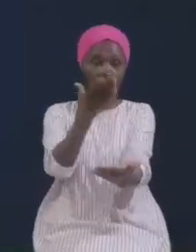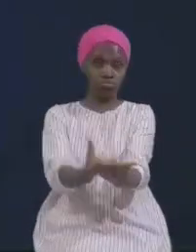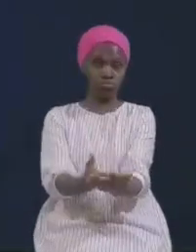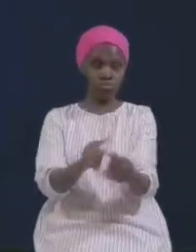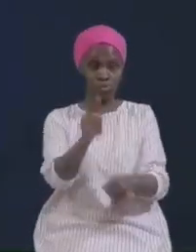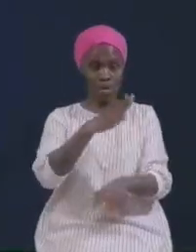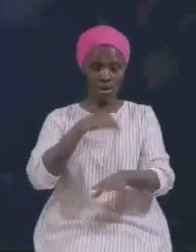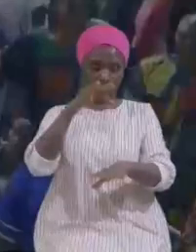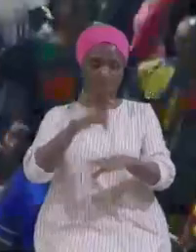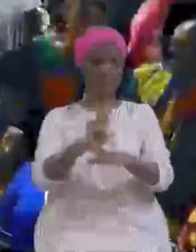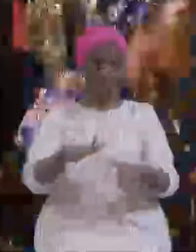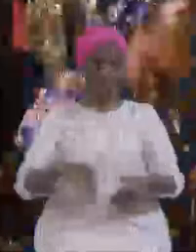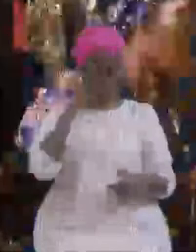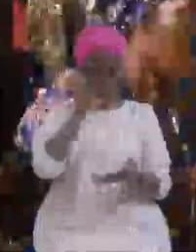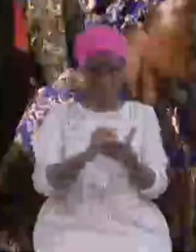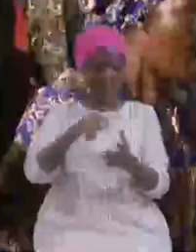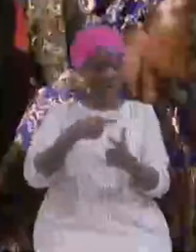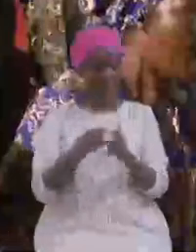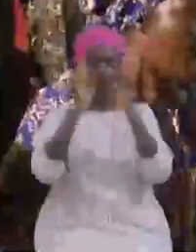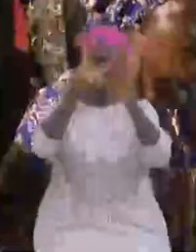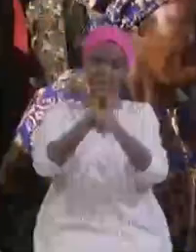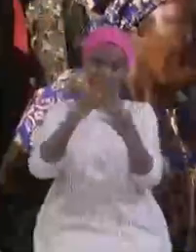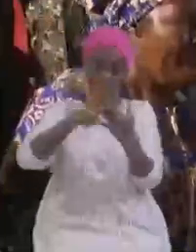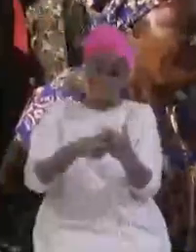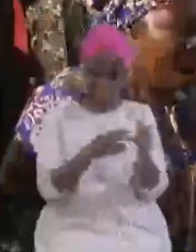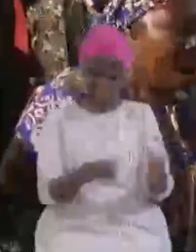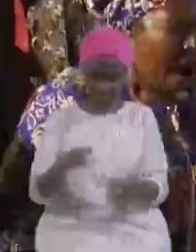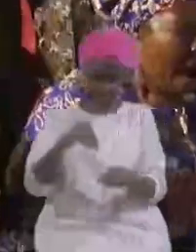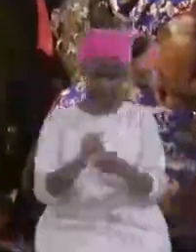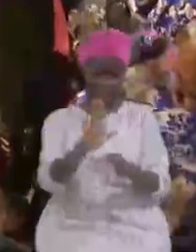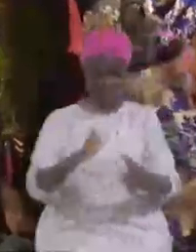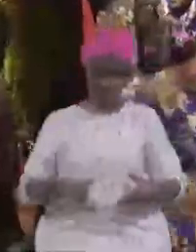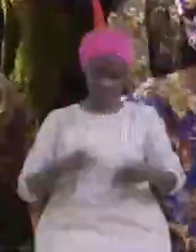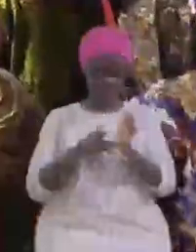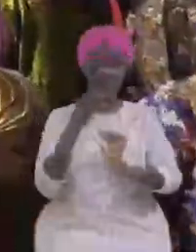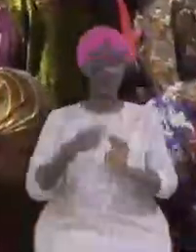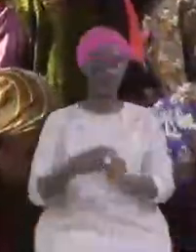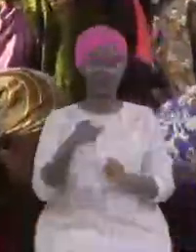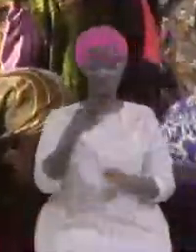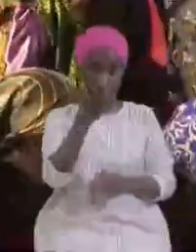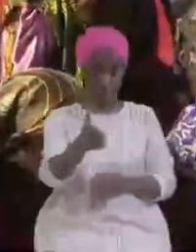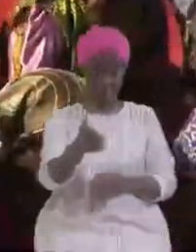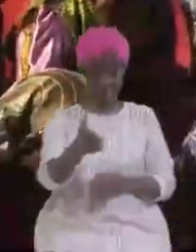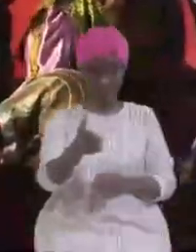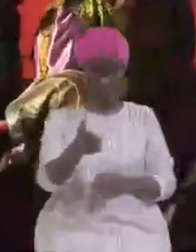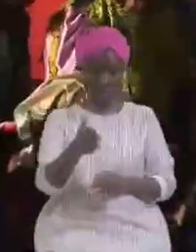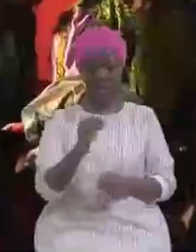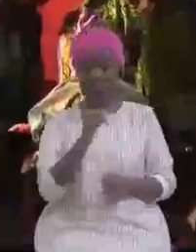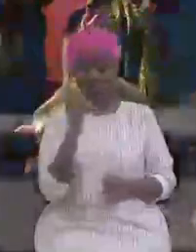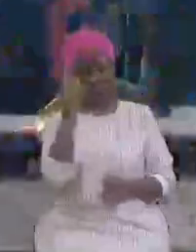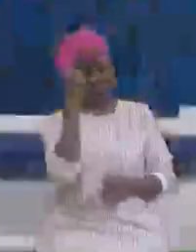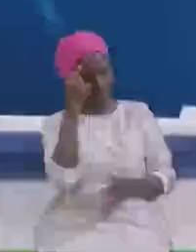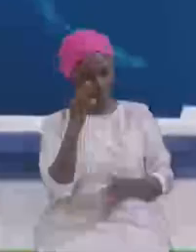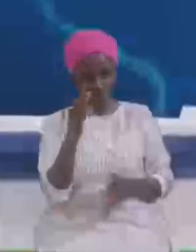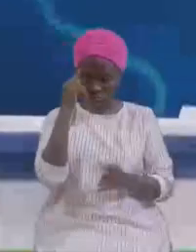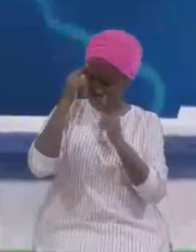vie. Le miracle a déjà commencé dans ta vie. Si tu es là et tu ne penses pas